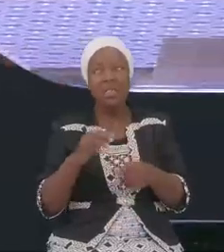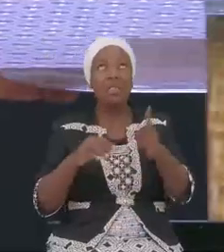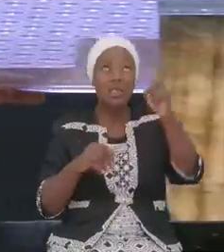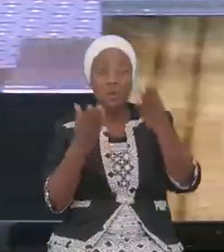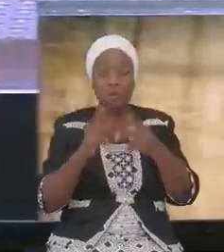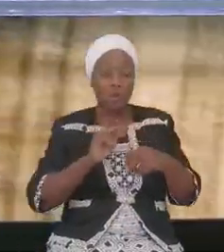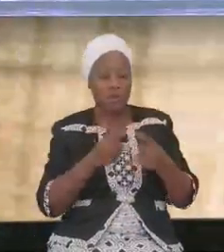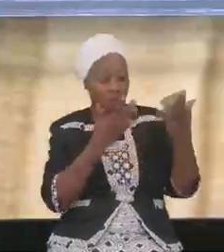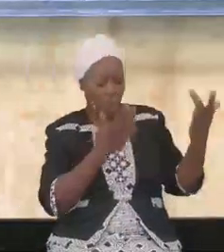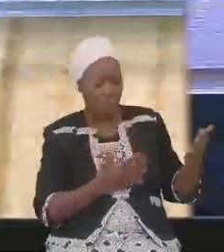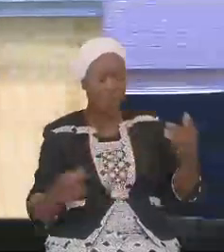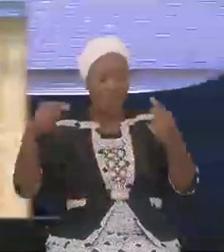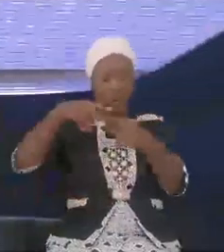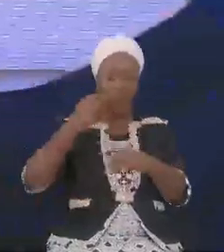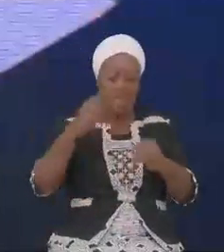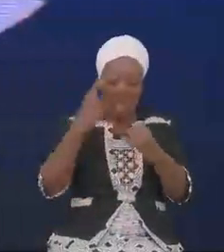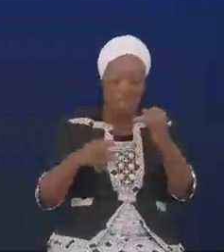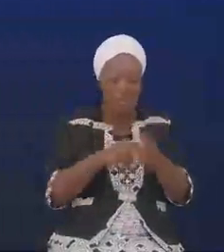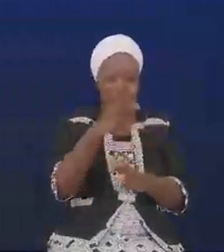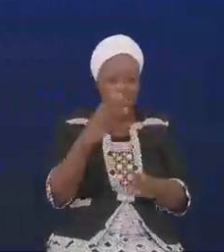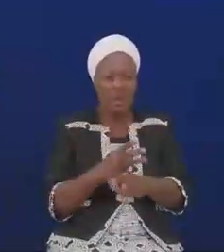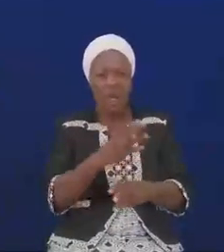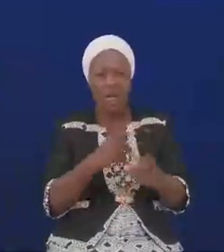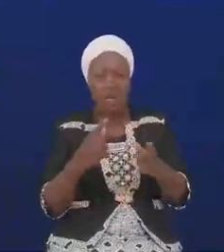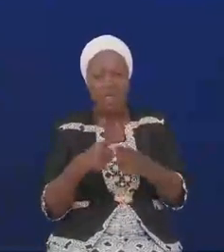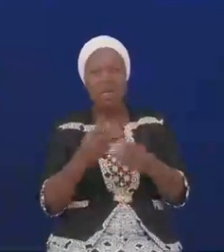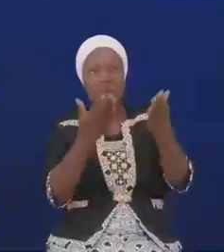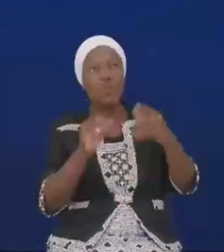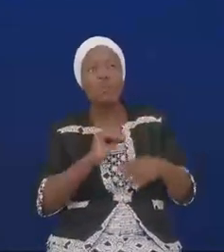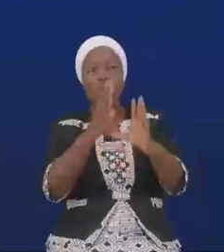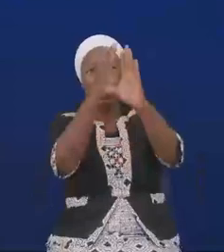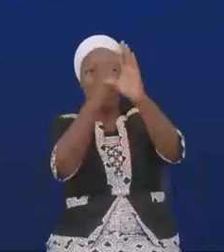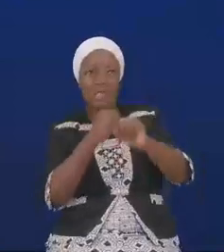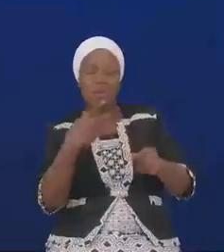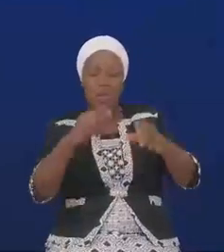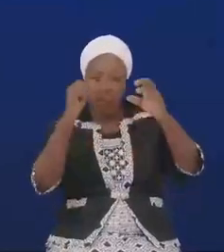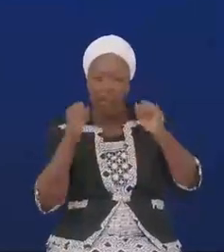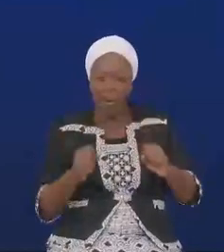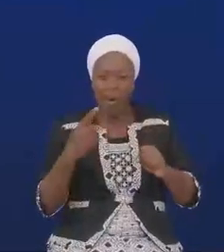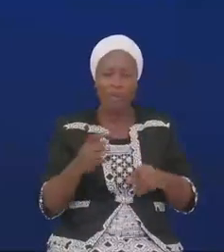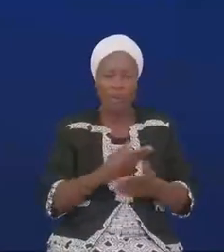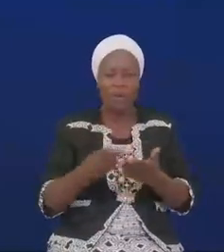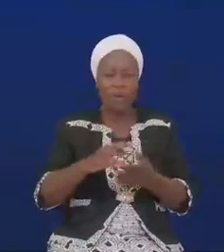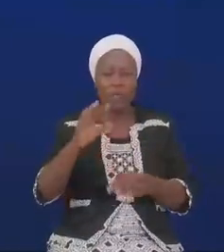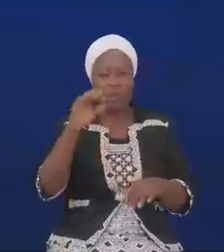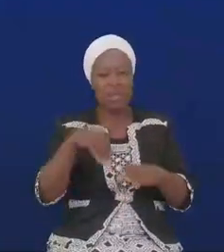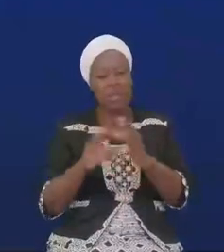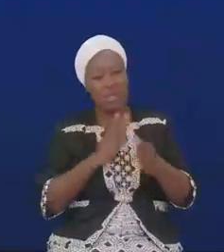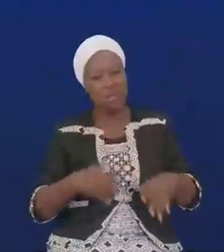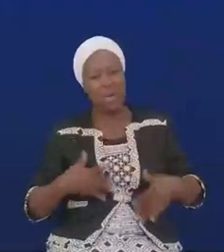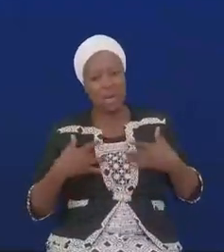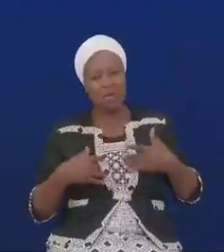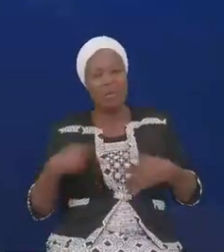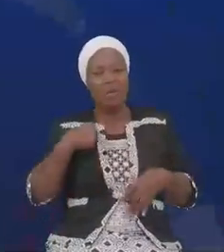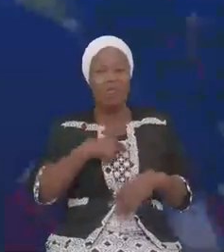attendions jusqu'aux extrémités de la terre. Il veut qu'on reçoive la puissance du Saint-Esprit dans notre vie. Nous allons la